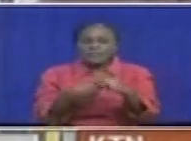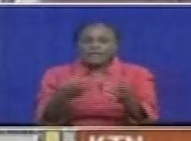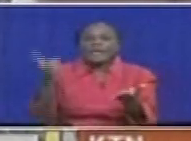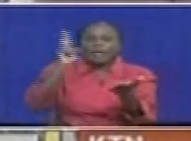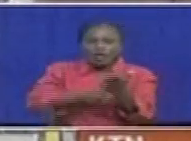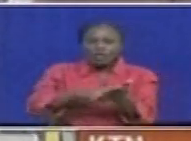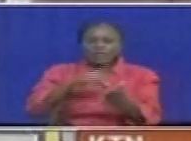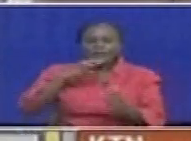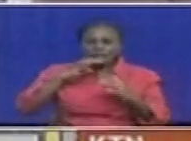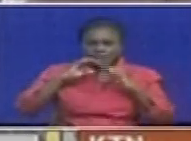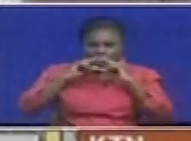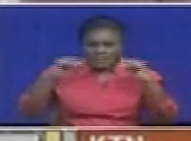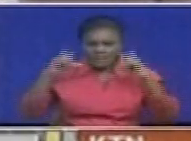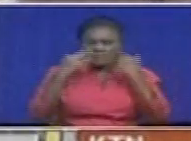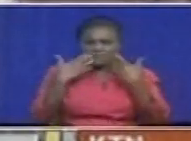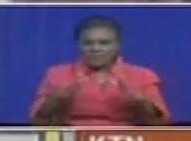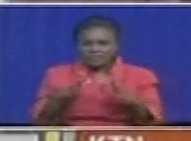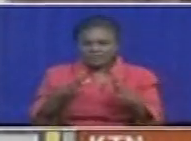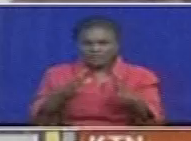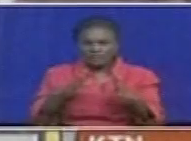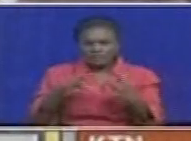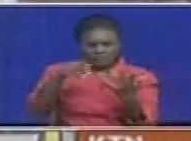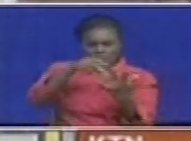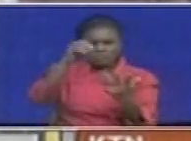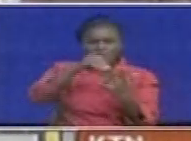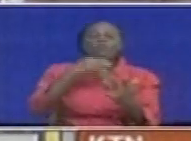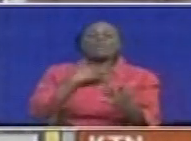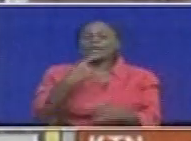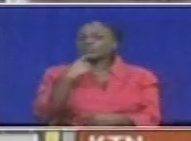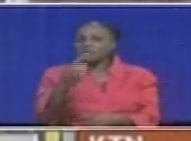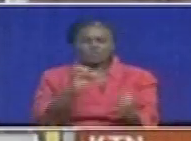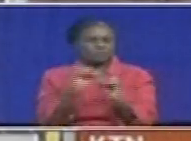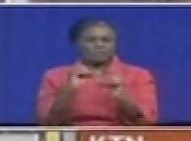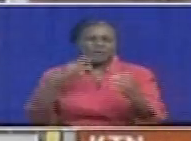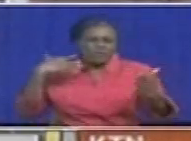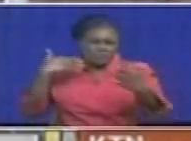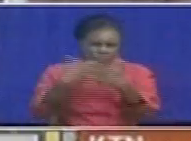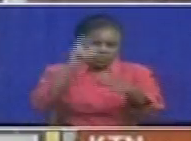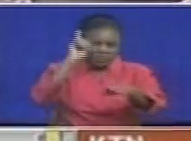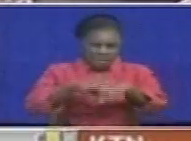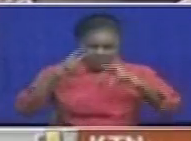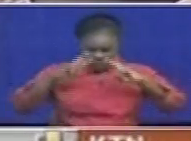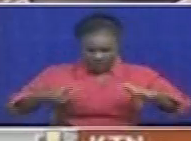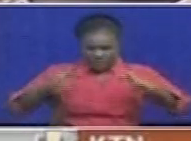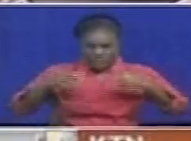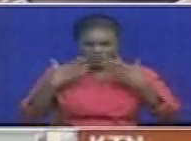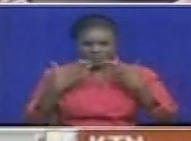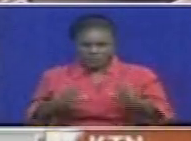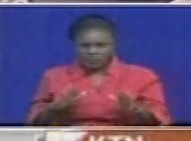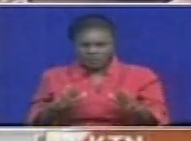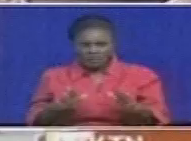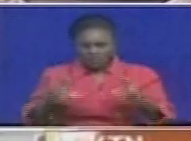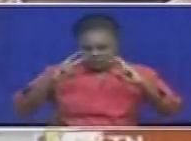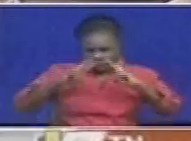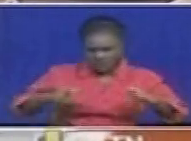statement kwamba tumechagua kutosema lolote mpaka wakamilishe uchunguzi wao. They will investigate, they